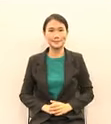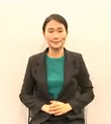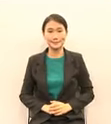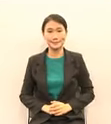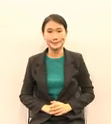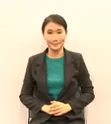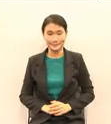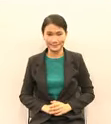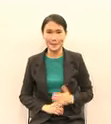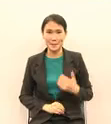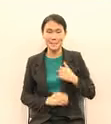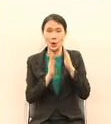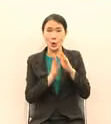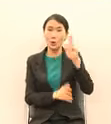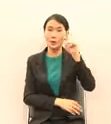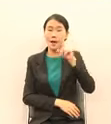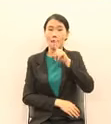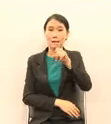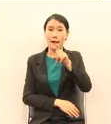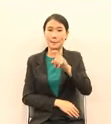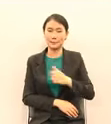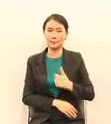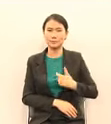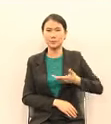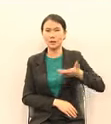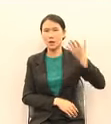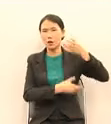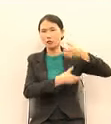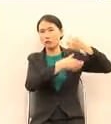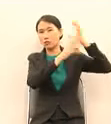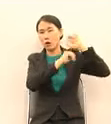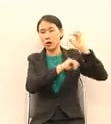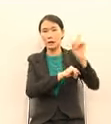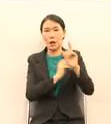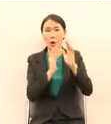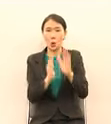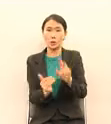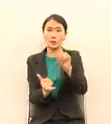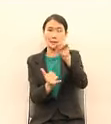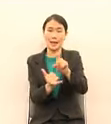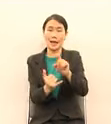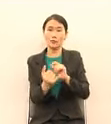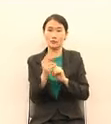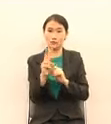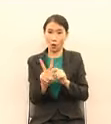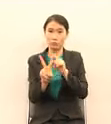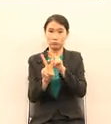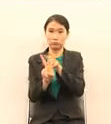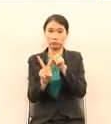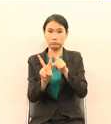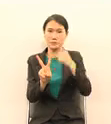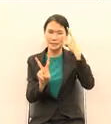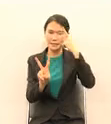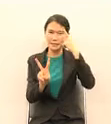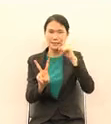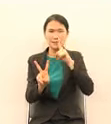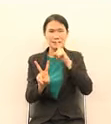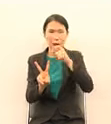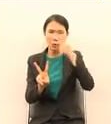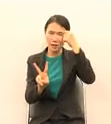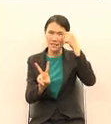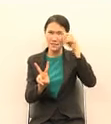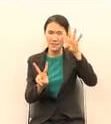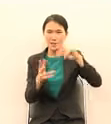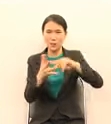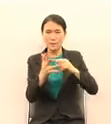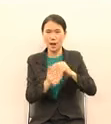จากเวิร์กพอยต์ค่ะหมอคะขออนุญาตย้อนกลับไปผู้เสียชีวิต2รายอะค่ะพอจะบอกไทม์ไลน์ได้มั้ยคะว่าไทม์ไลน์เข